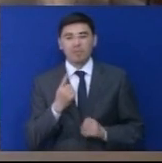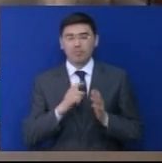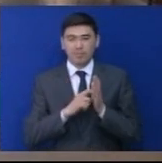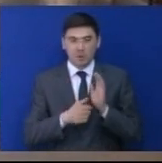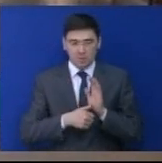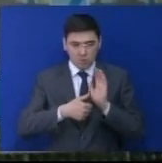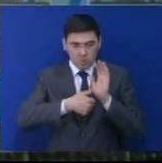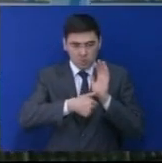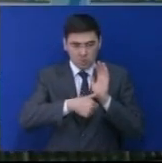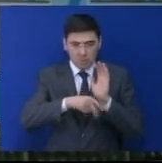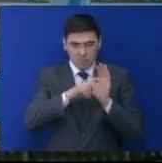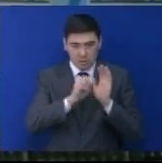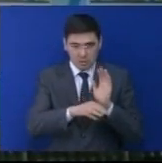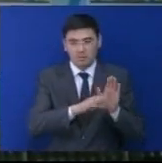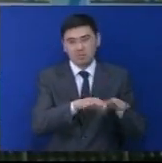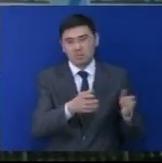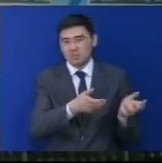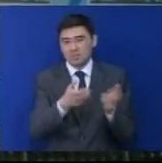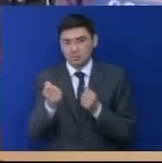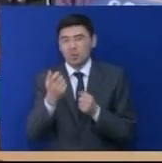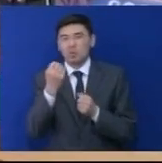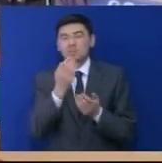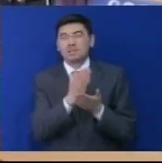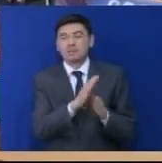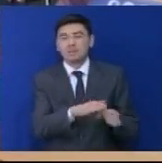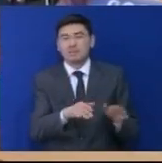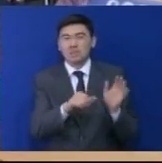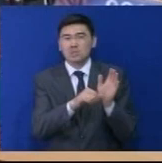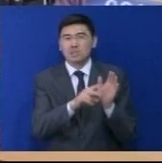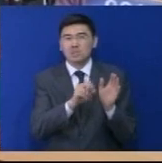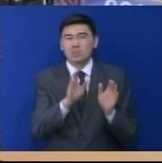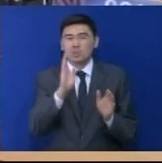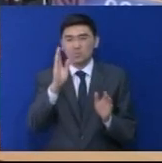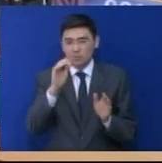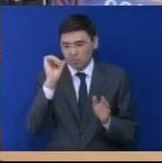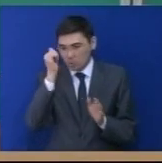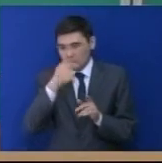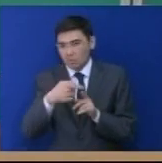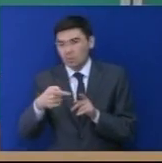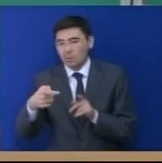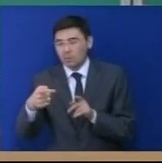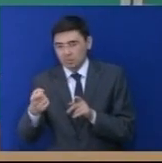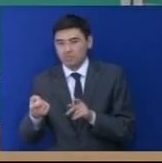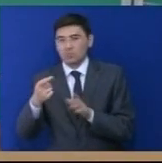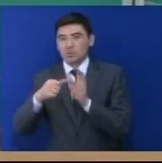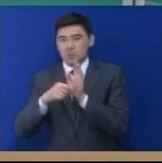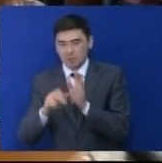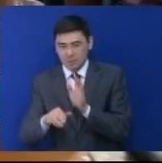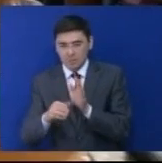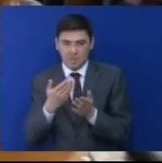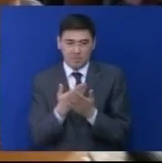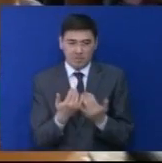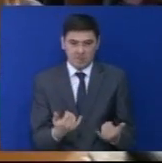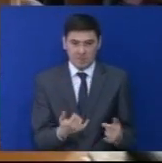6 лет. При этом в школу принимаются и те дети, которым 6 лет исполнится в течение года. То есть, если ребенку